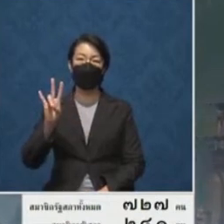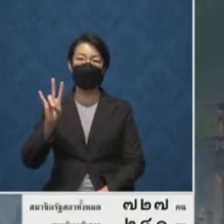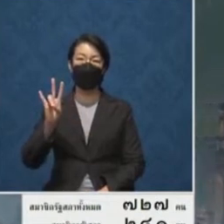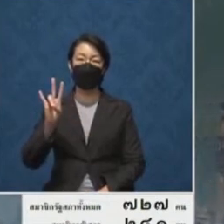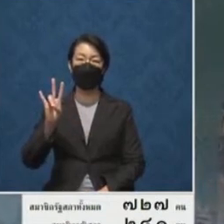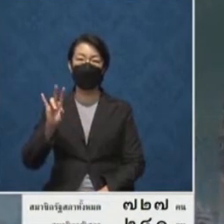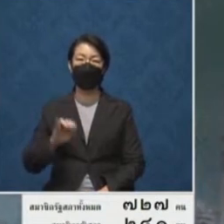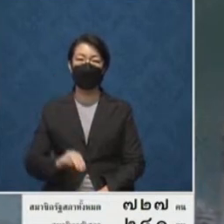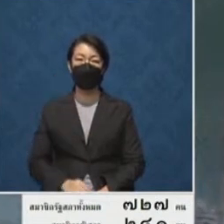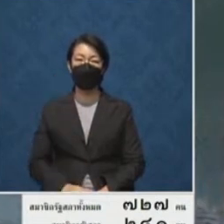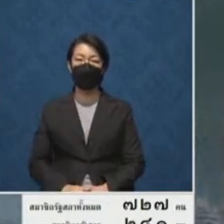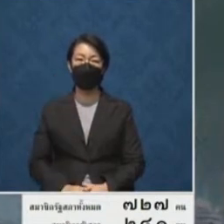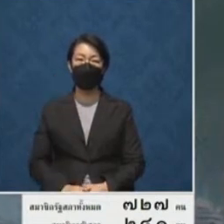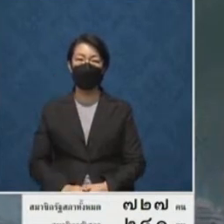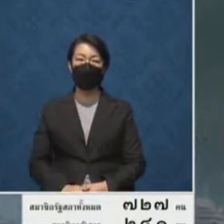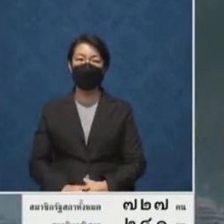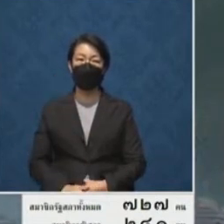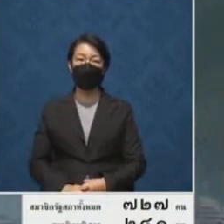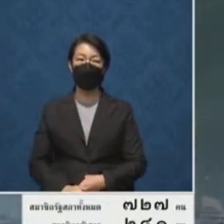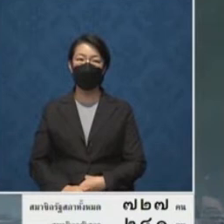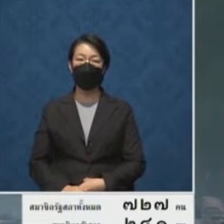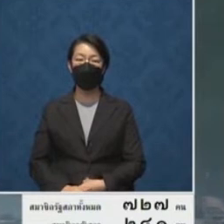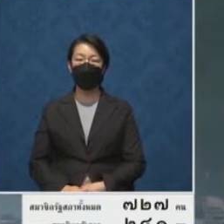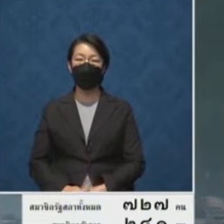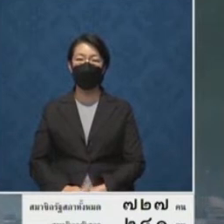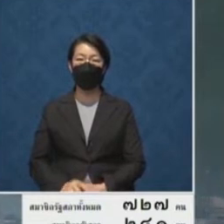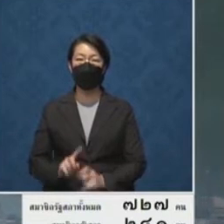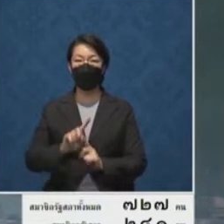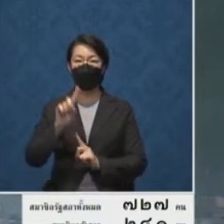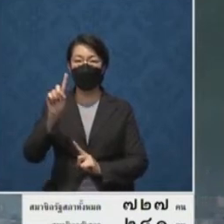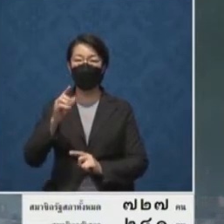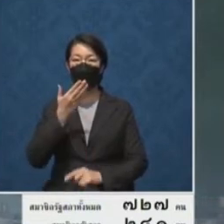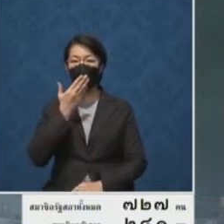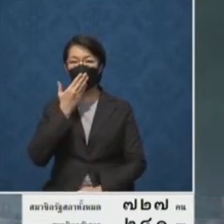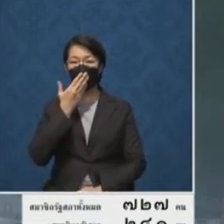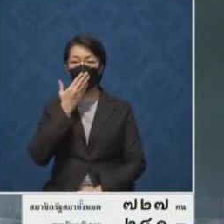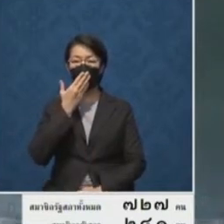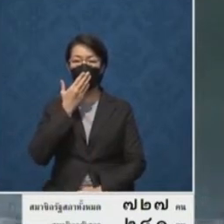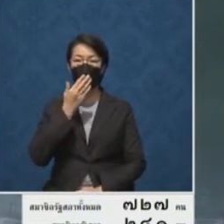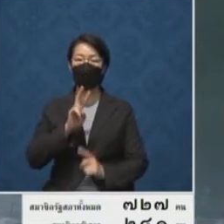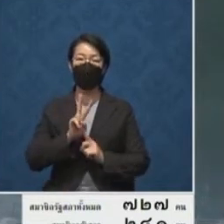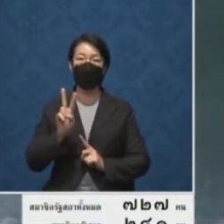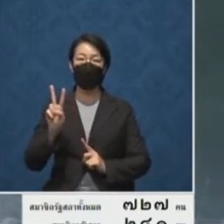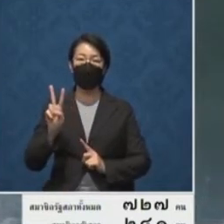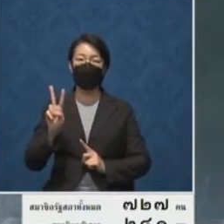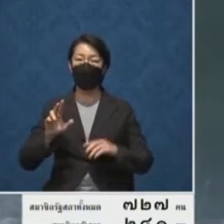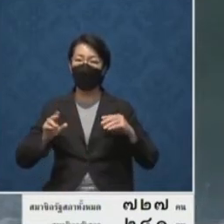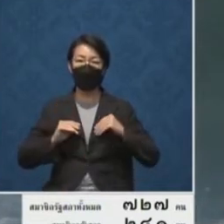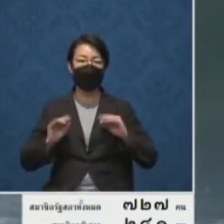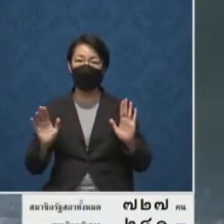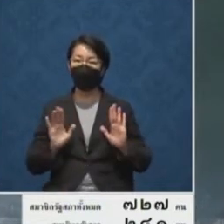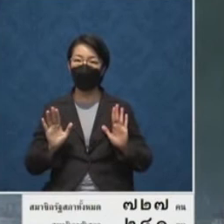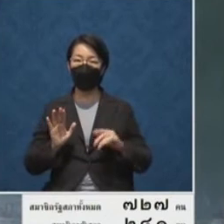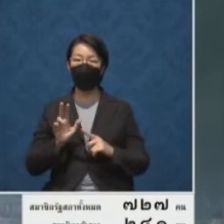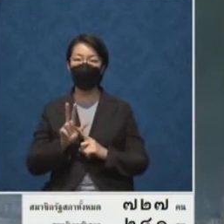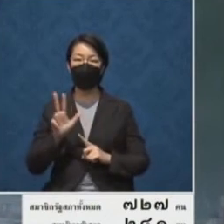507รองศาสตราจารย์ศักไทยสุรกิจบวร 1งดออกเสียง2ไม่รับห